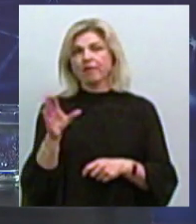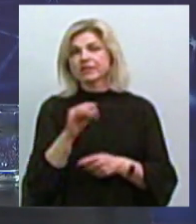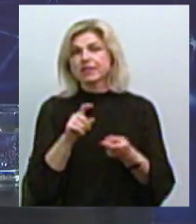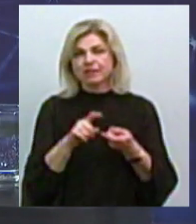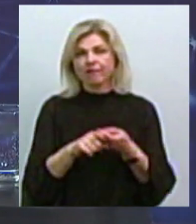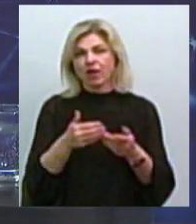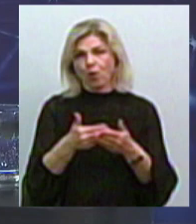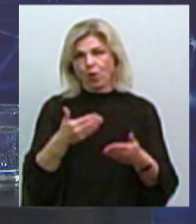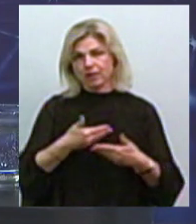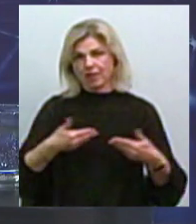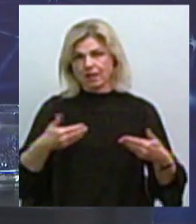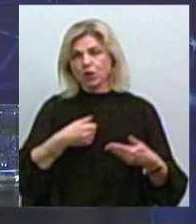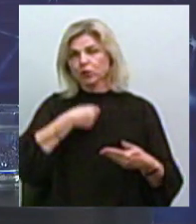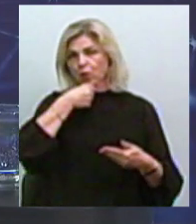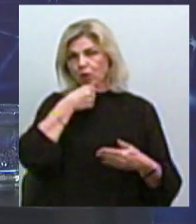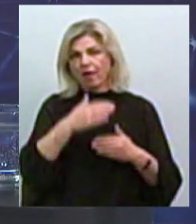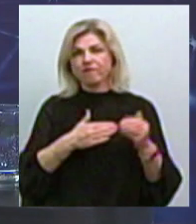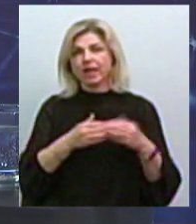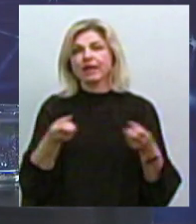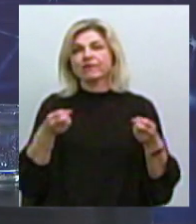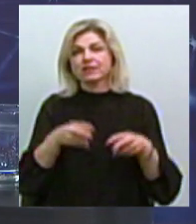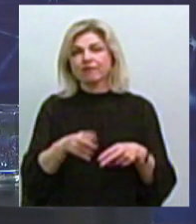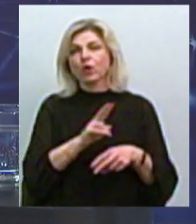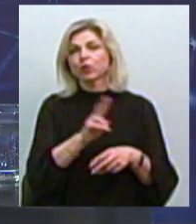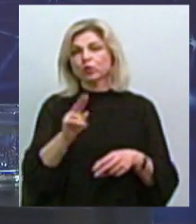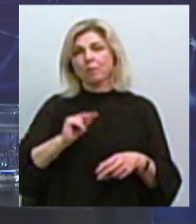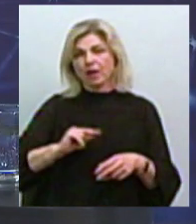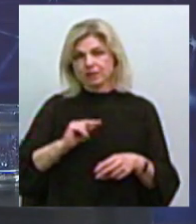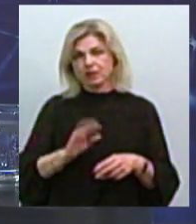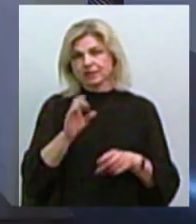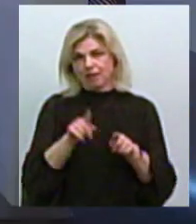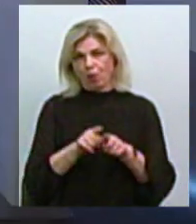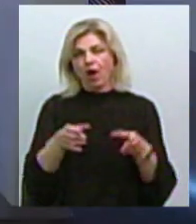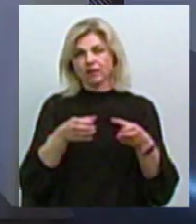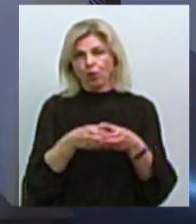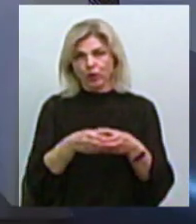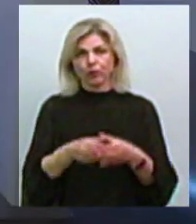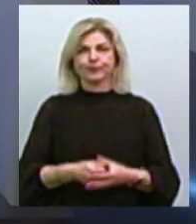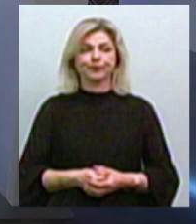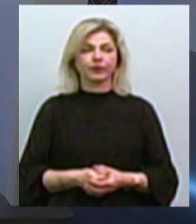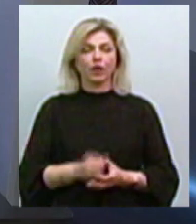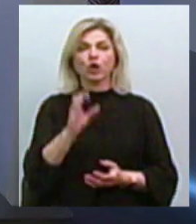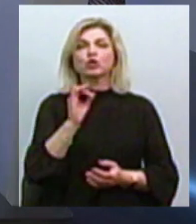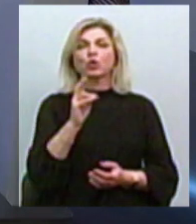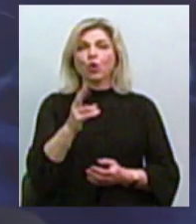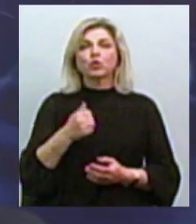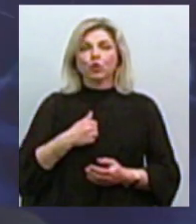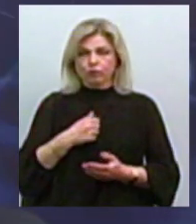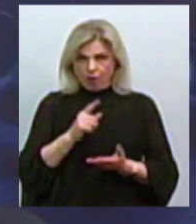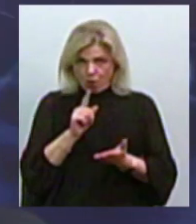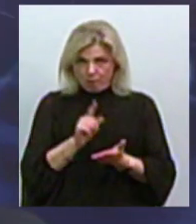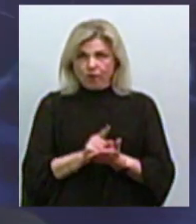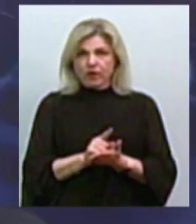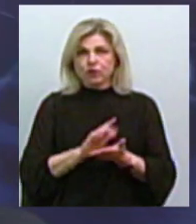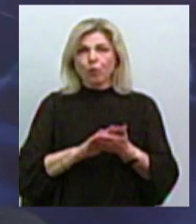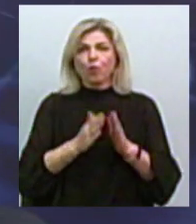нас, від дорослих фахівців, які працюють саме з цією категорією. А строкова служба є обов'язковою умовою